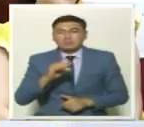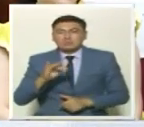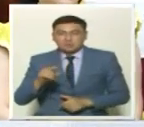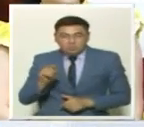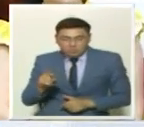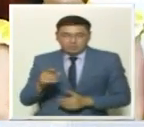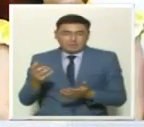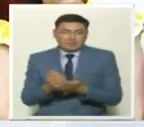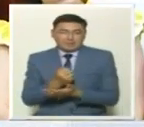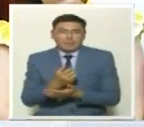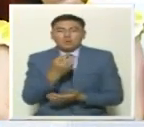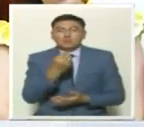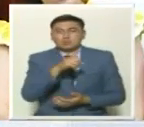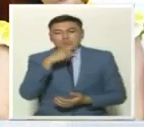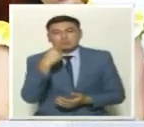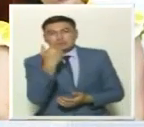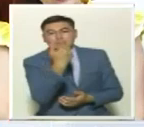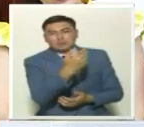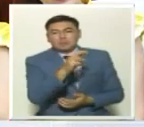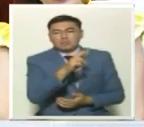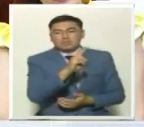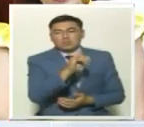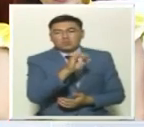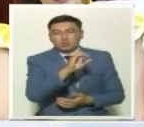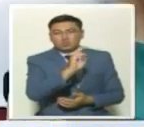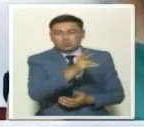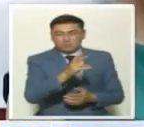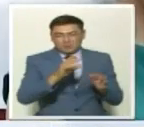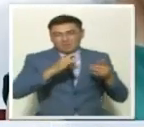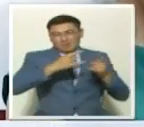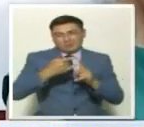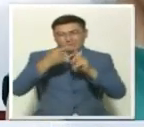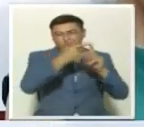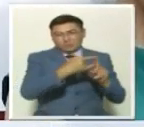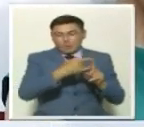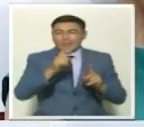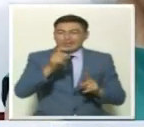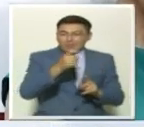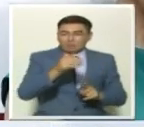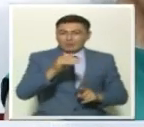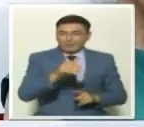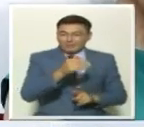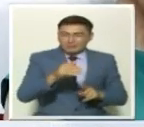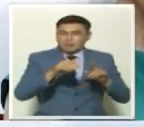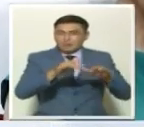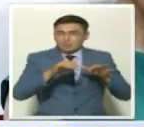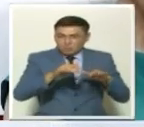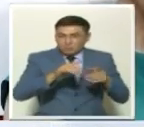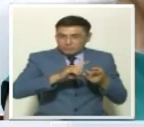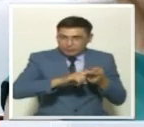иеленді. Сондай-ақ Ресейдің Якутск қаласында қашықтық форматында өткен математика, химия, физика және информатика пәндері